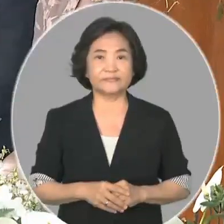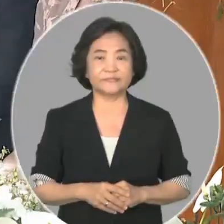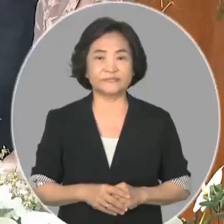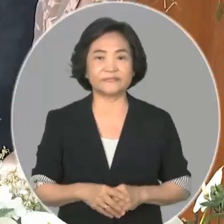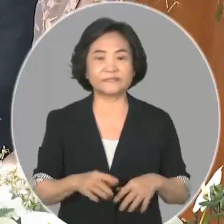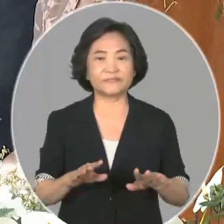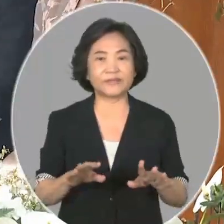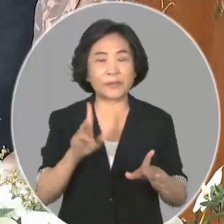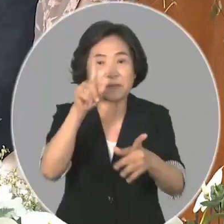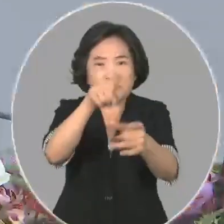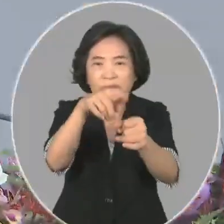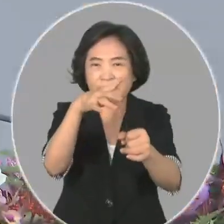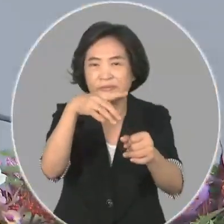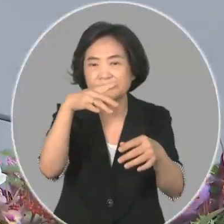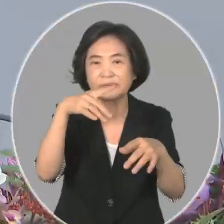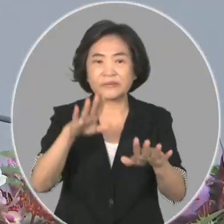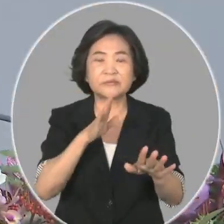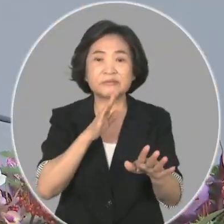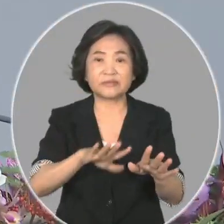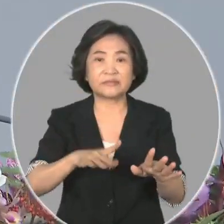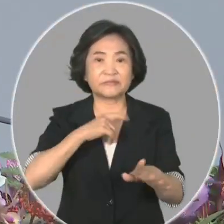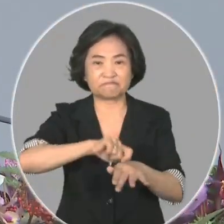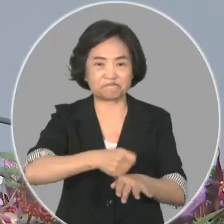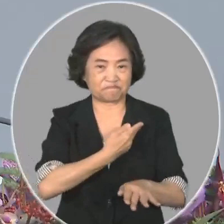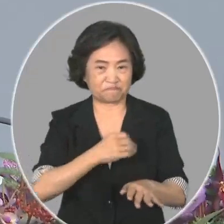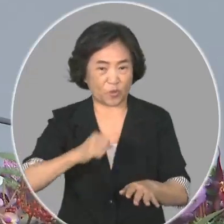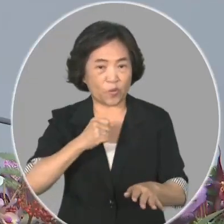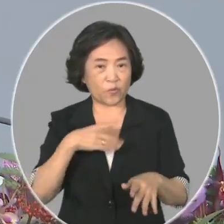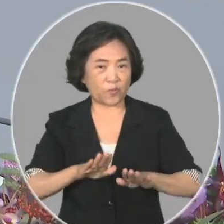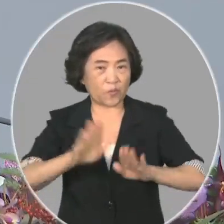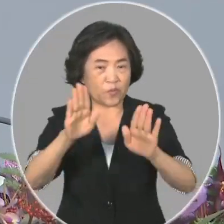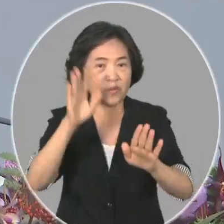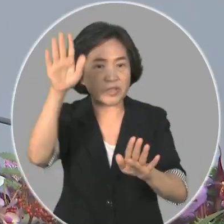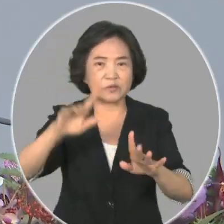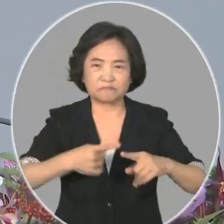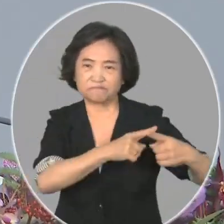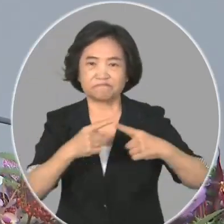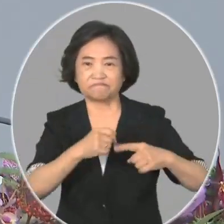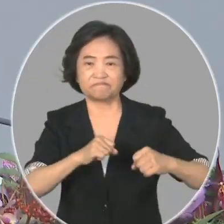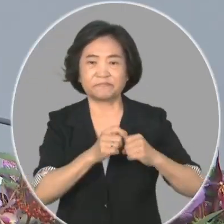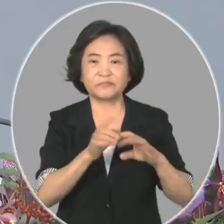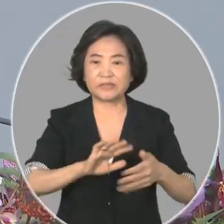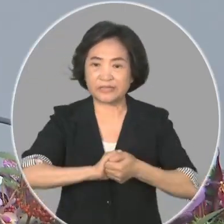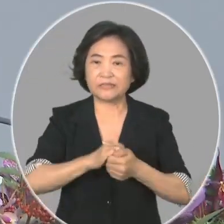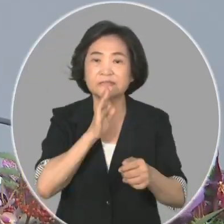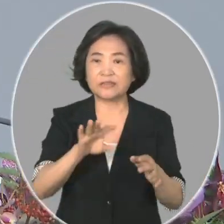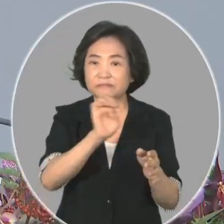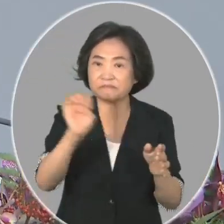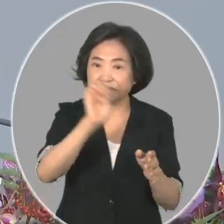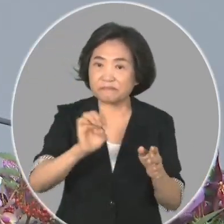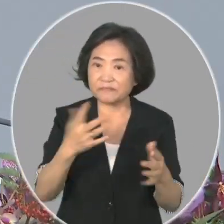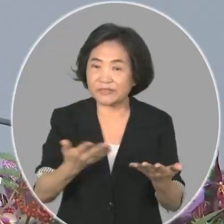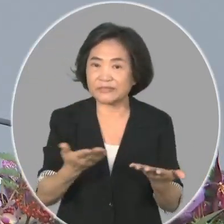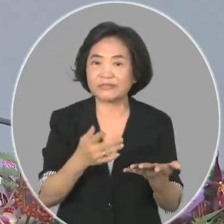为了进一步强化韧性，因应未来的挑战，我们要持续完备医事能力，提